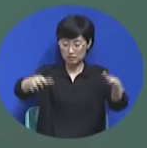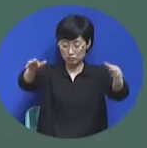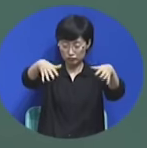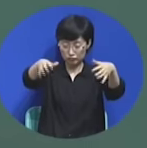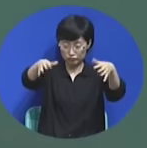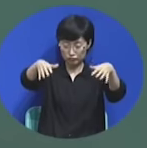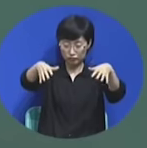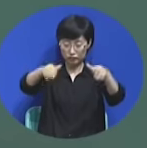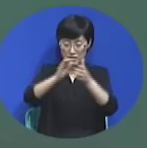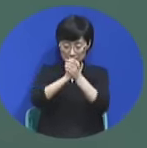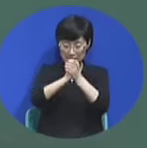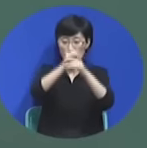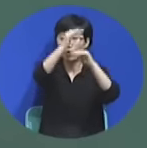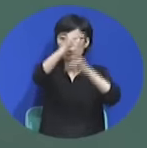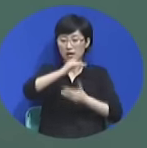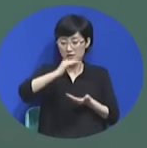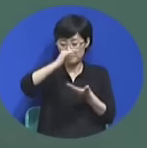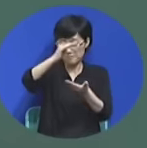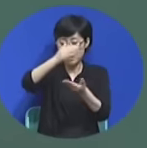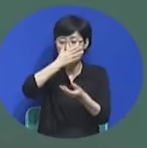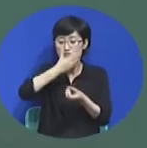축복의 내용을 다 던져두는 내용이죠.